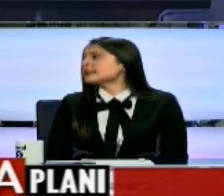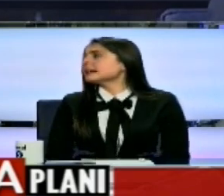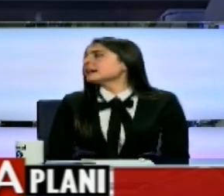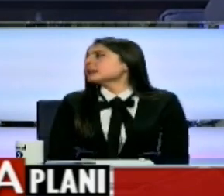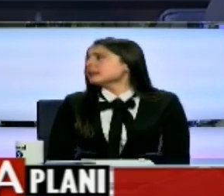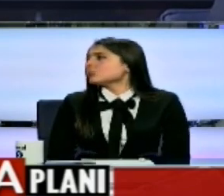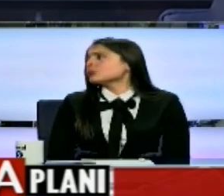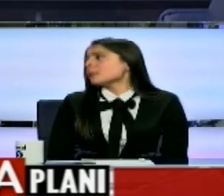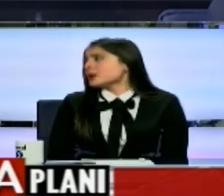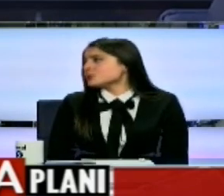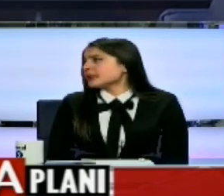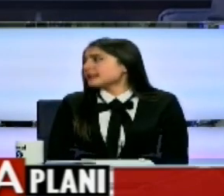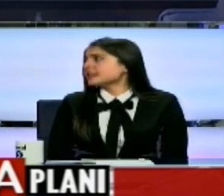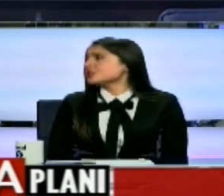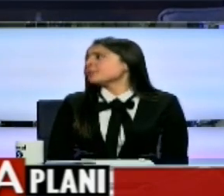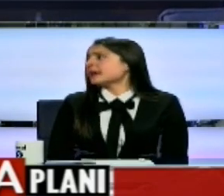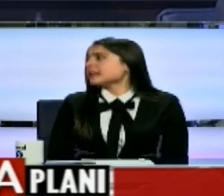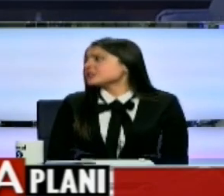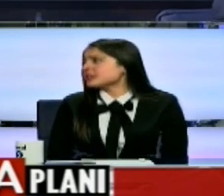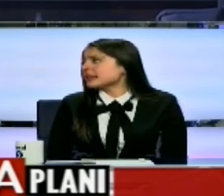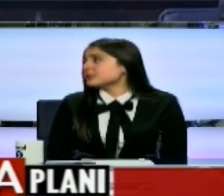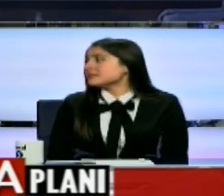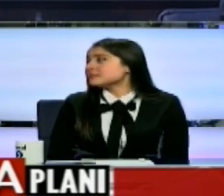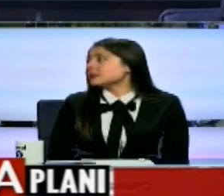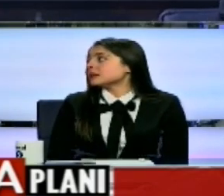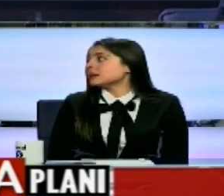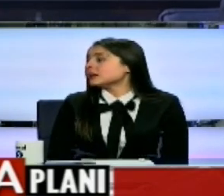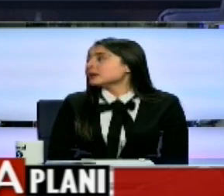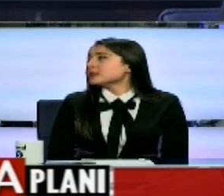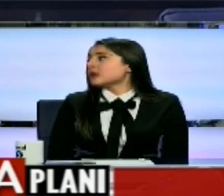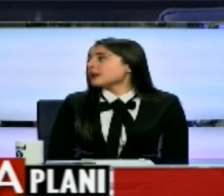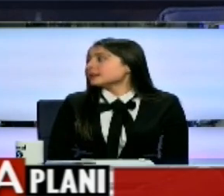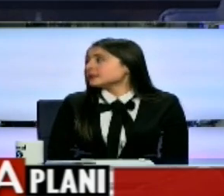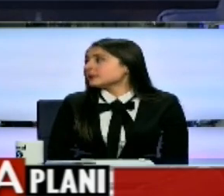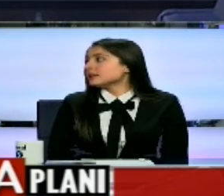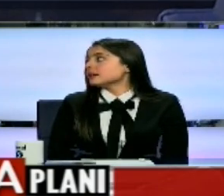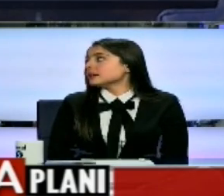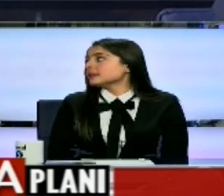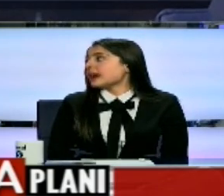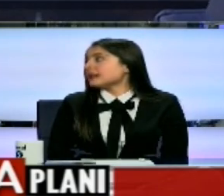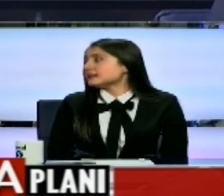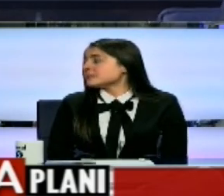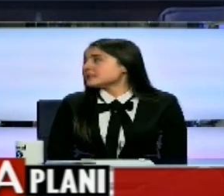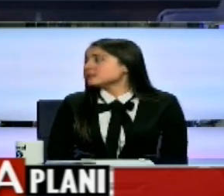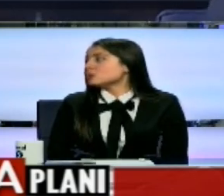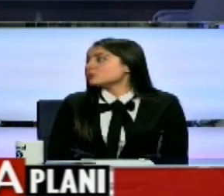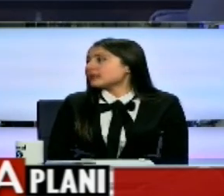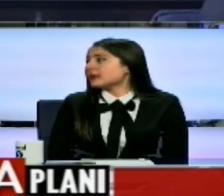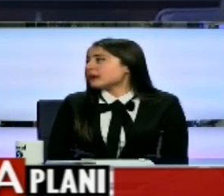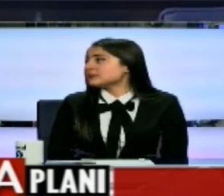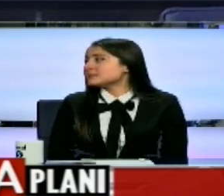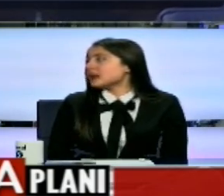Yani bu yabancı ülkelerdeki işitme engelliler için de gerekli. Bizim tarihi değerlerimiz,